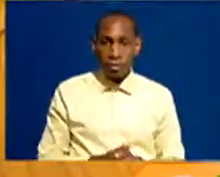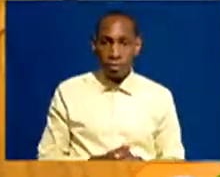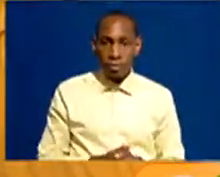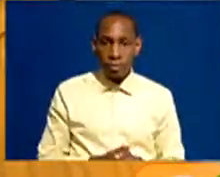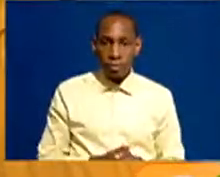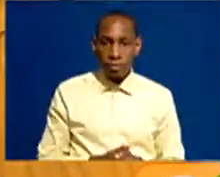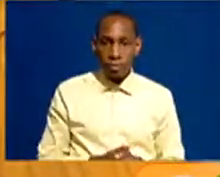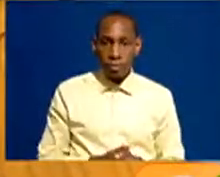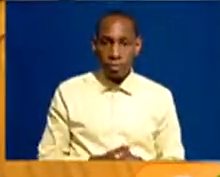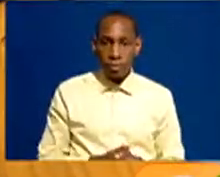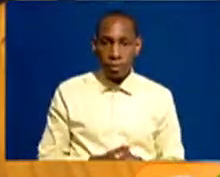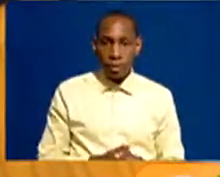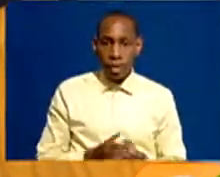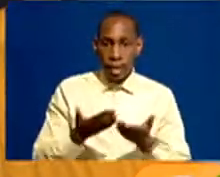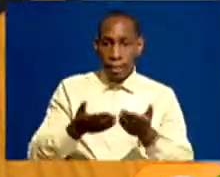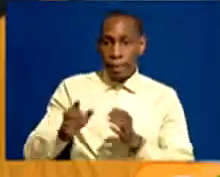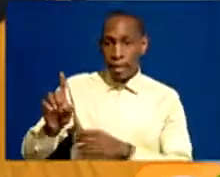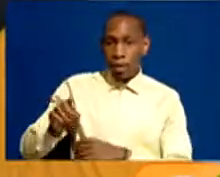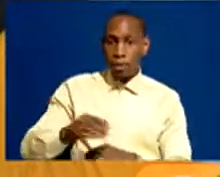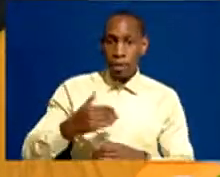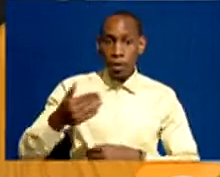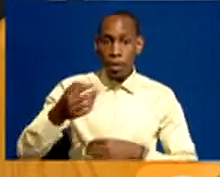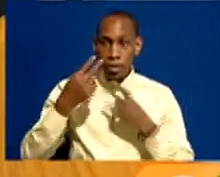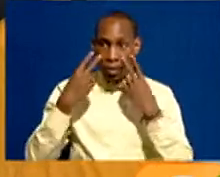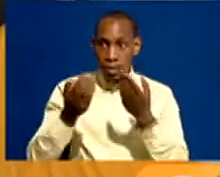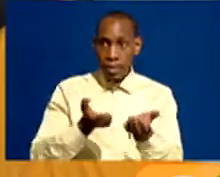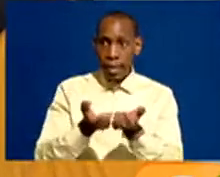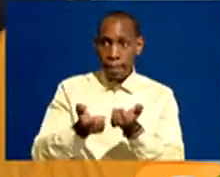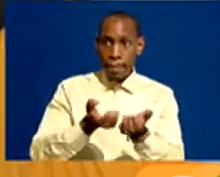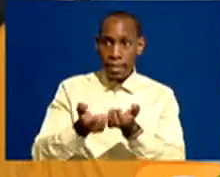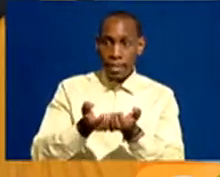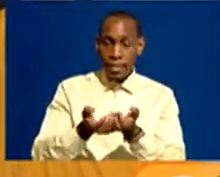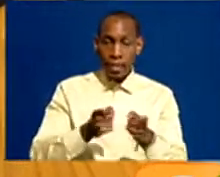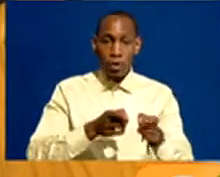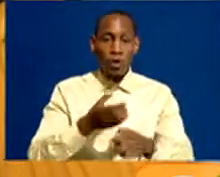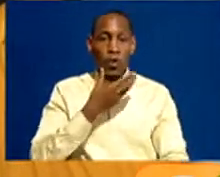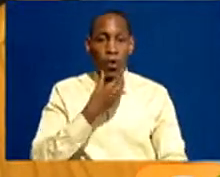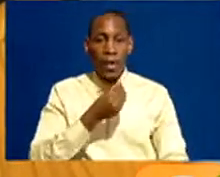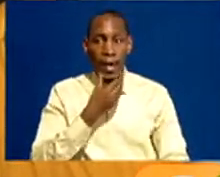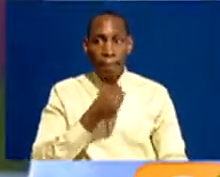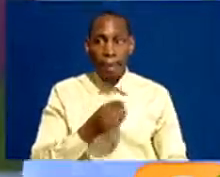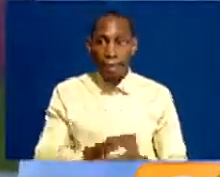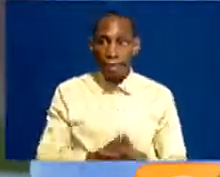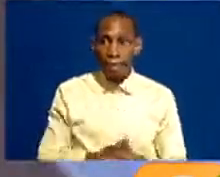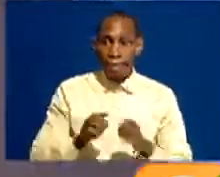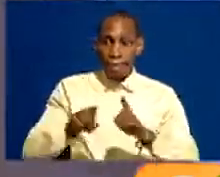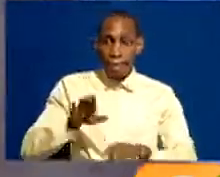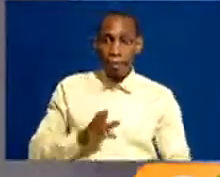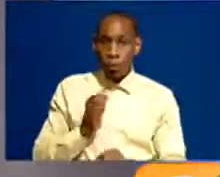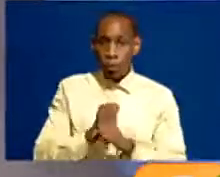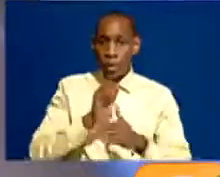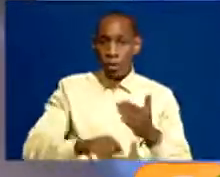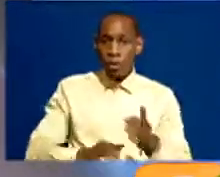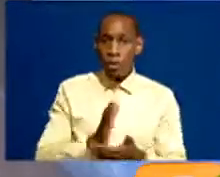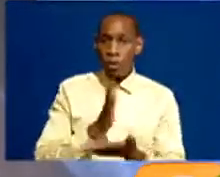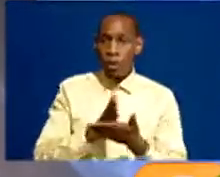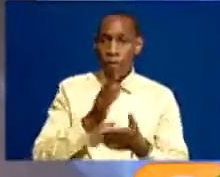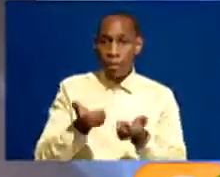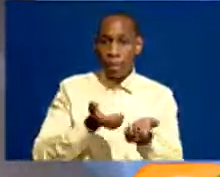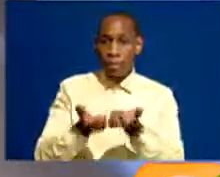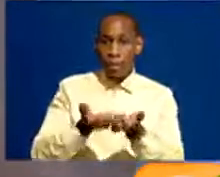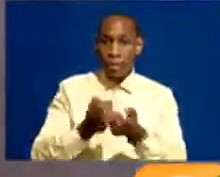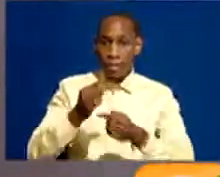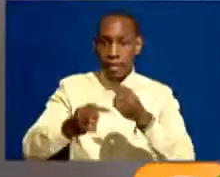Katika mitaa hii hapa Nairobi, mara nyingi tunaona biashara hizi zinamilikiwa na wanaume. Wewe kama mwanamke unafanya nini kuhakikisha kwamba biashara